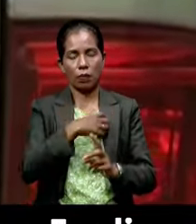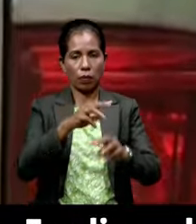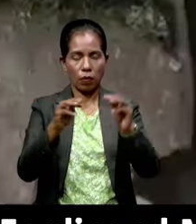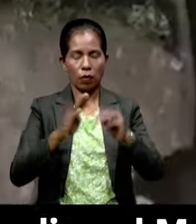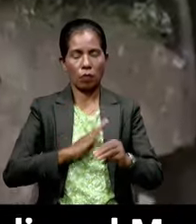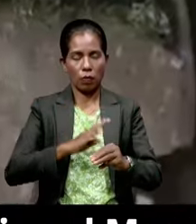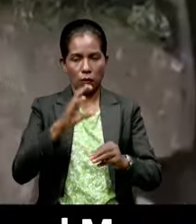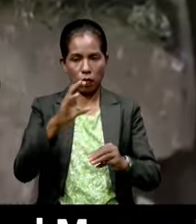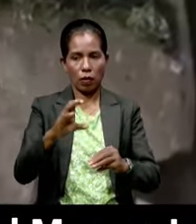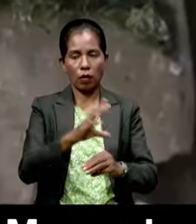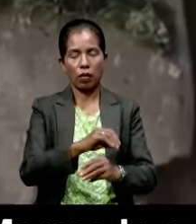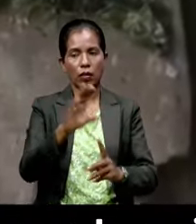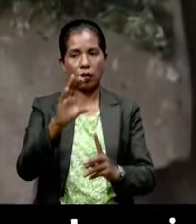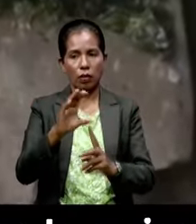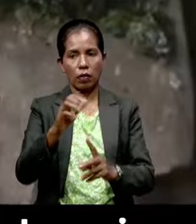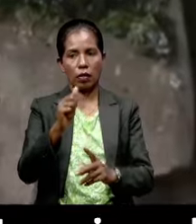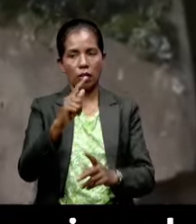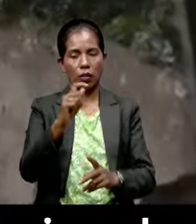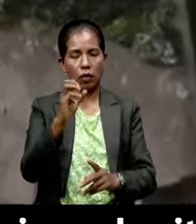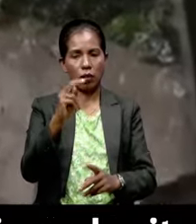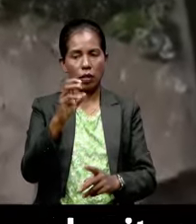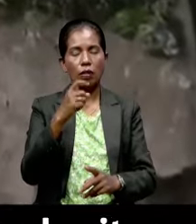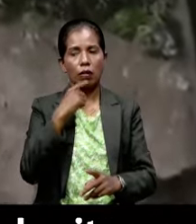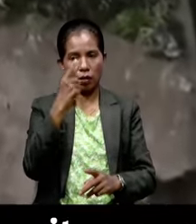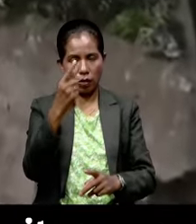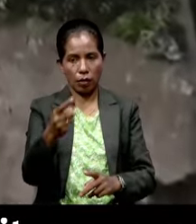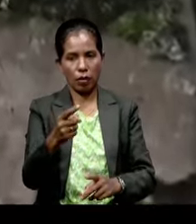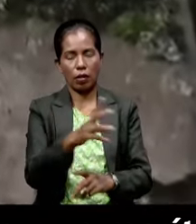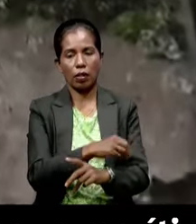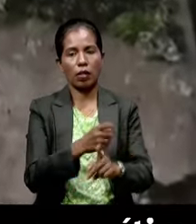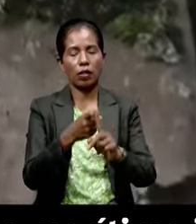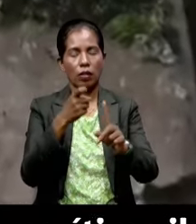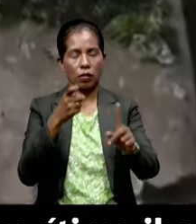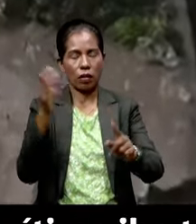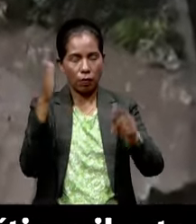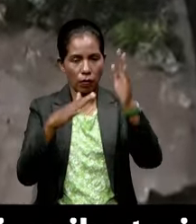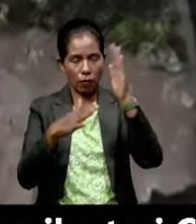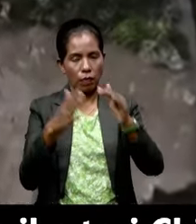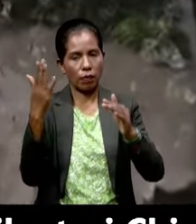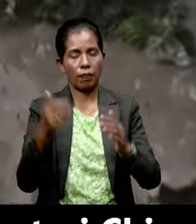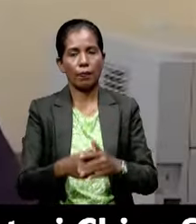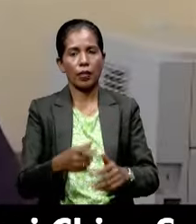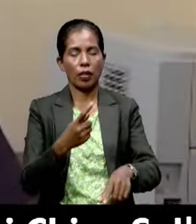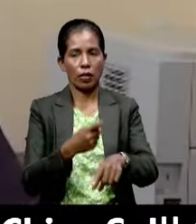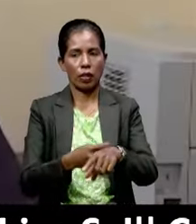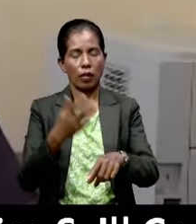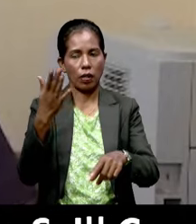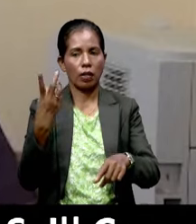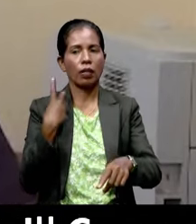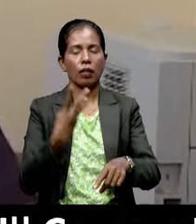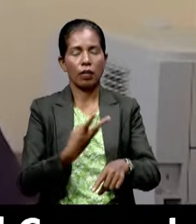baukau, superintendente chefe Antoninho Mauluta Hactuir, kronologia husi acontecimento ne. Ia tempo neba,